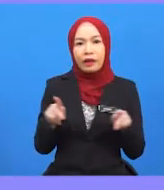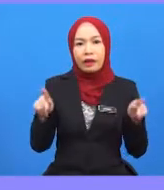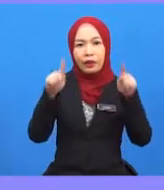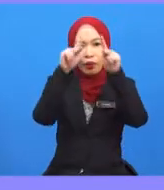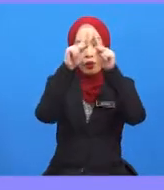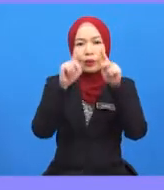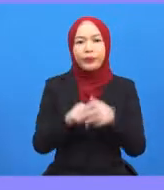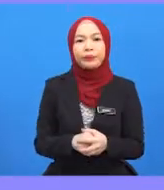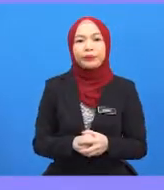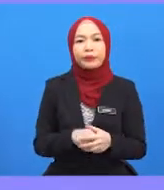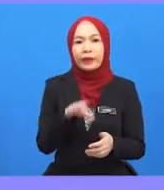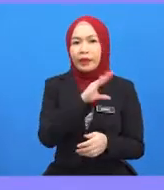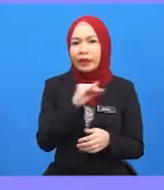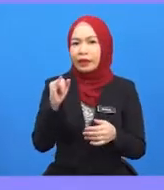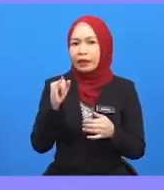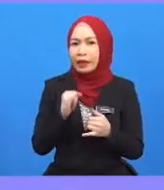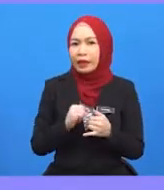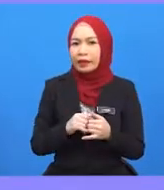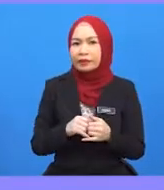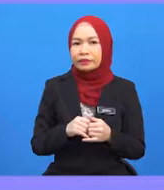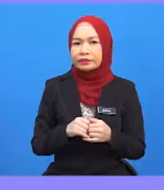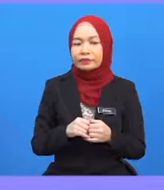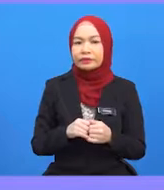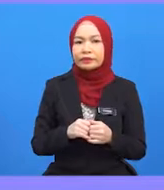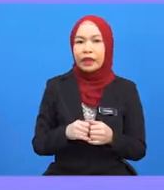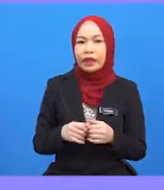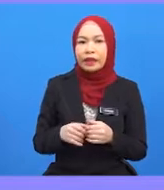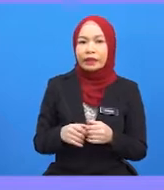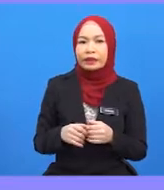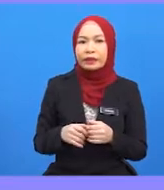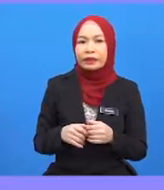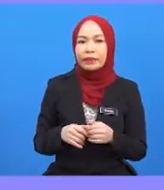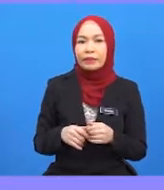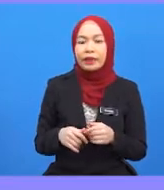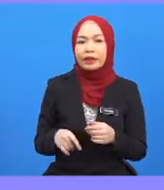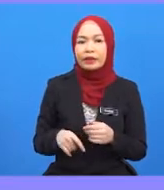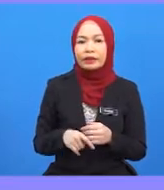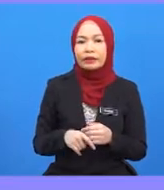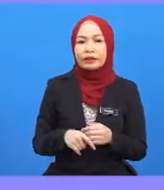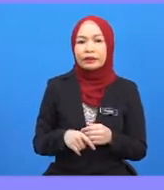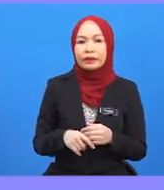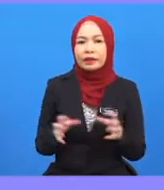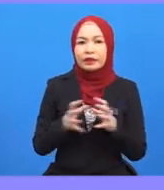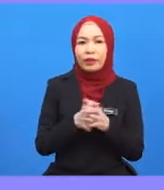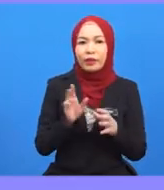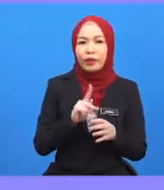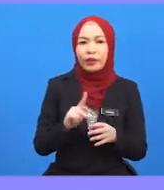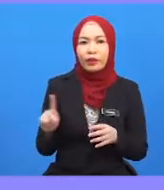Tambahkan 3 titis penunjuk fenoltelin ke dalam larutan natrium hidroksida dan goncangkan.